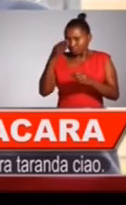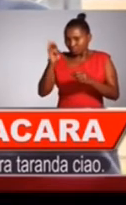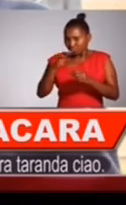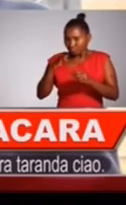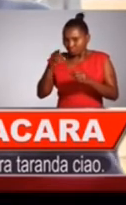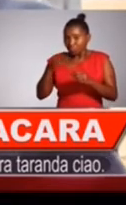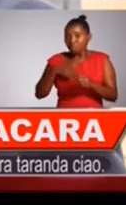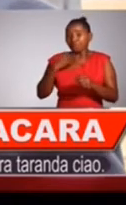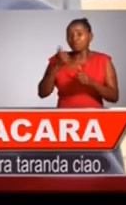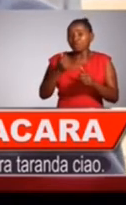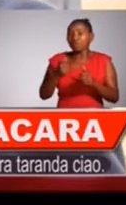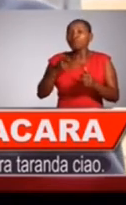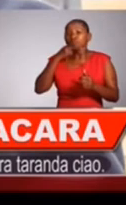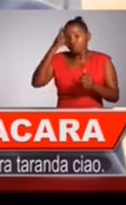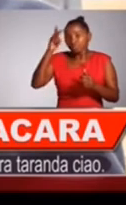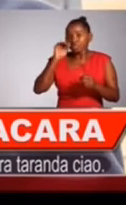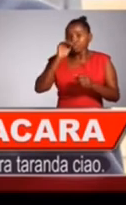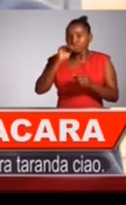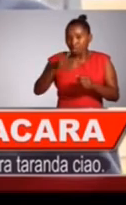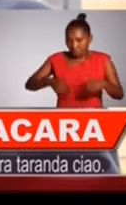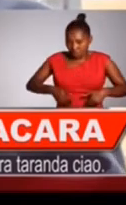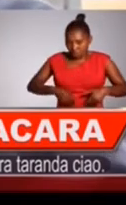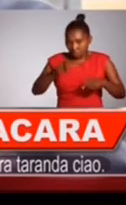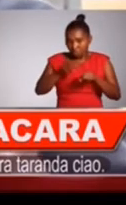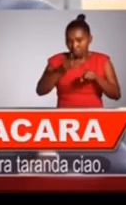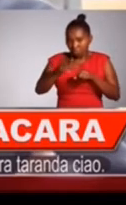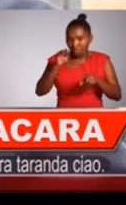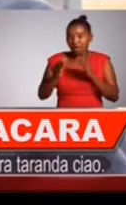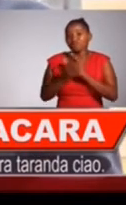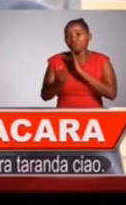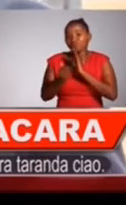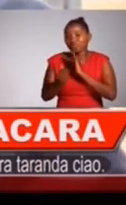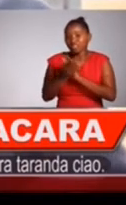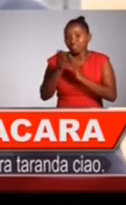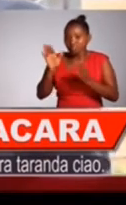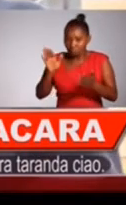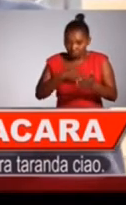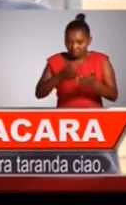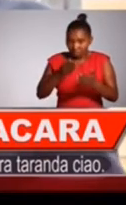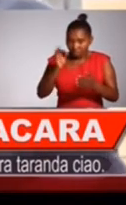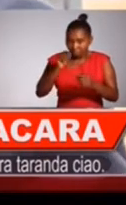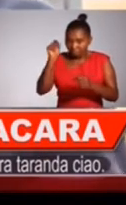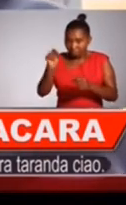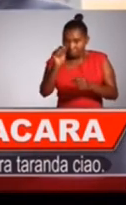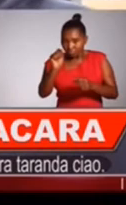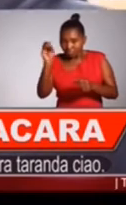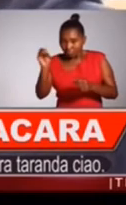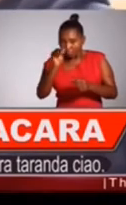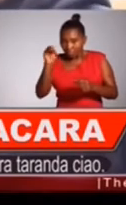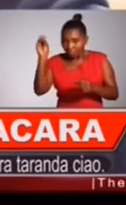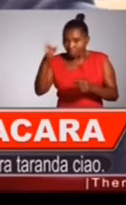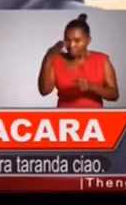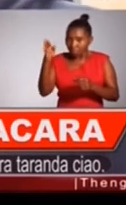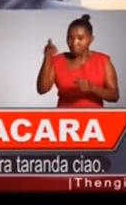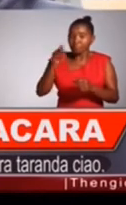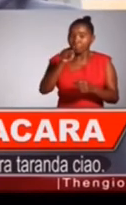mdogo So wazazi, nigeweomba vijana kama wale Kiona kuna talent ya na kulani kama ni mziki Kama ni kuchora, kama sisi vatuna chora